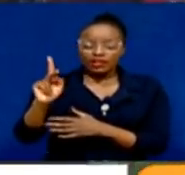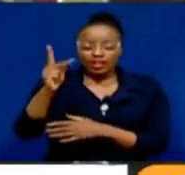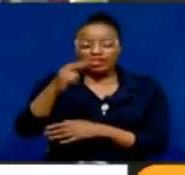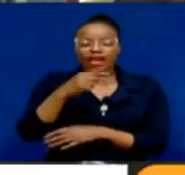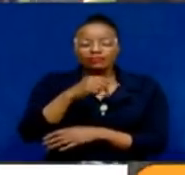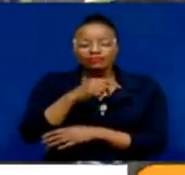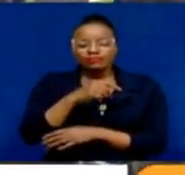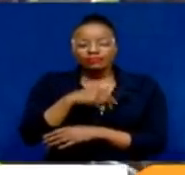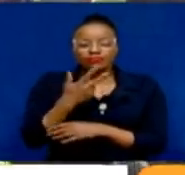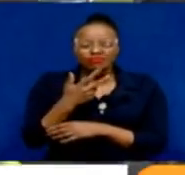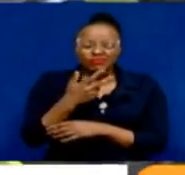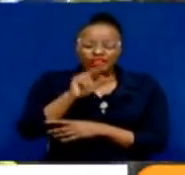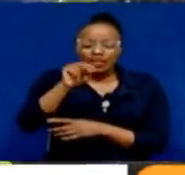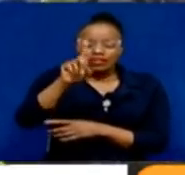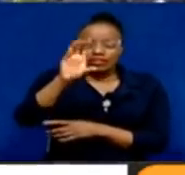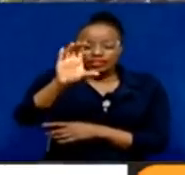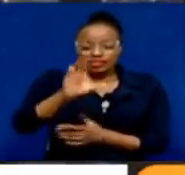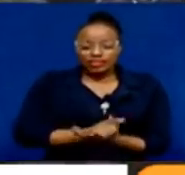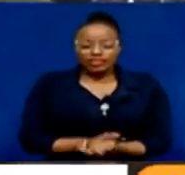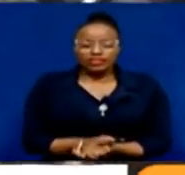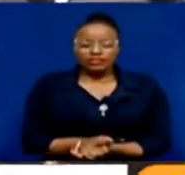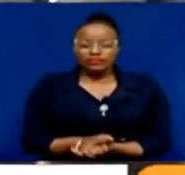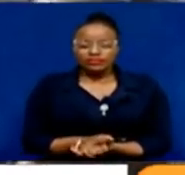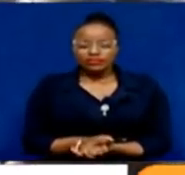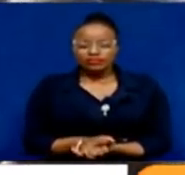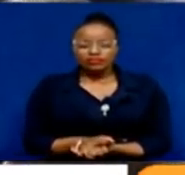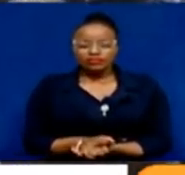Gatete Njoroge, Runinga ya Citizen.